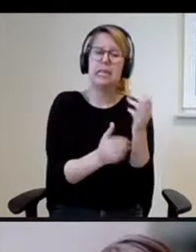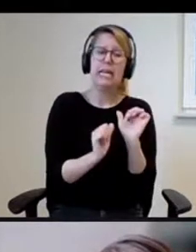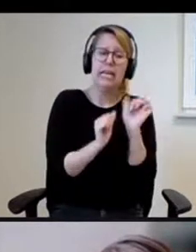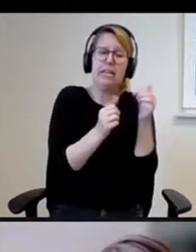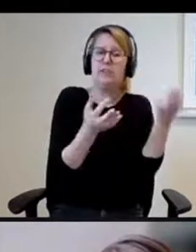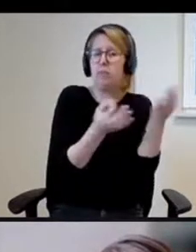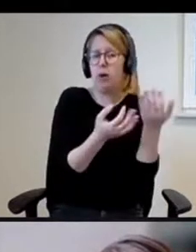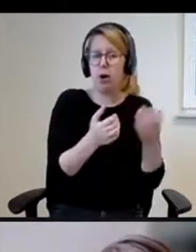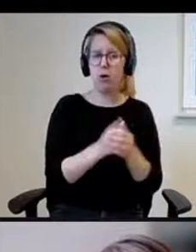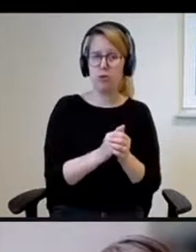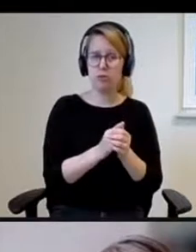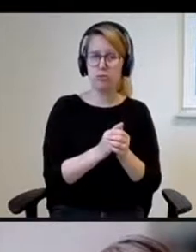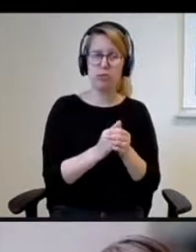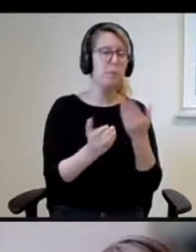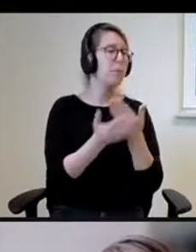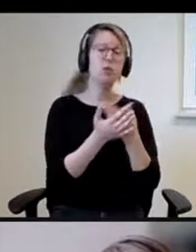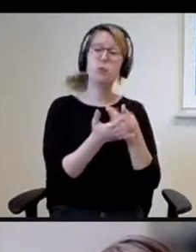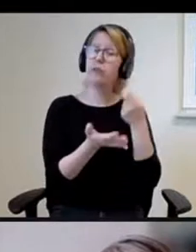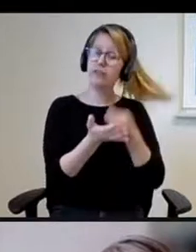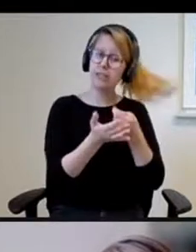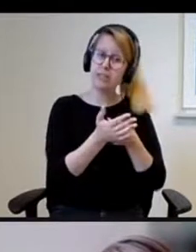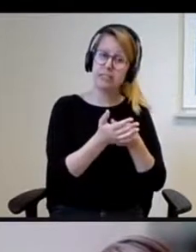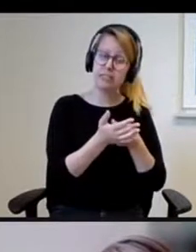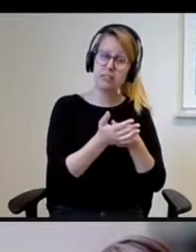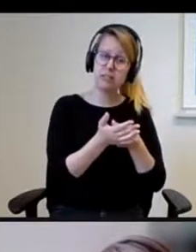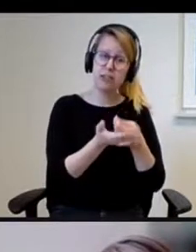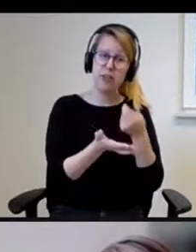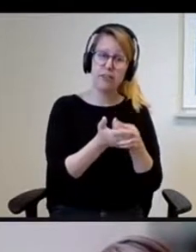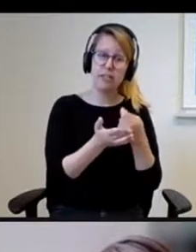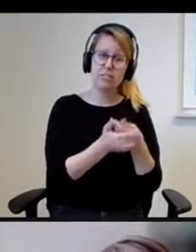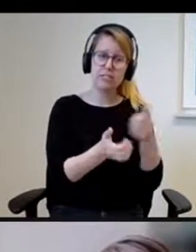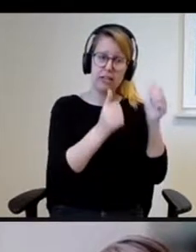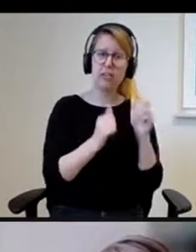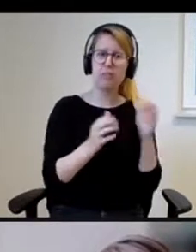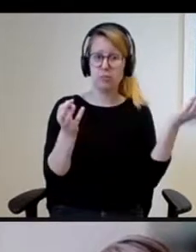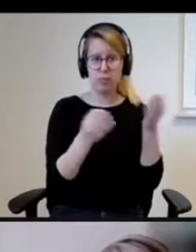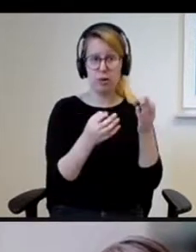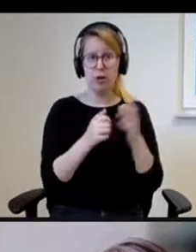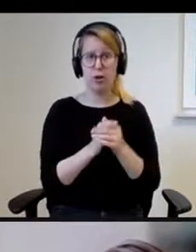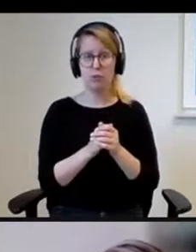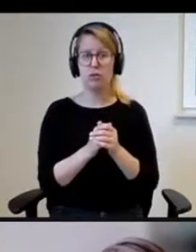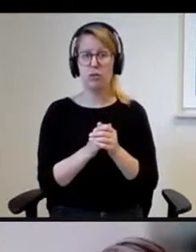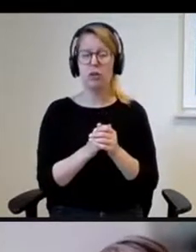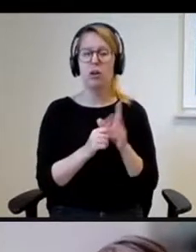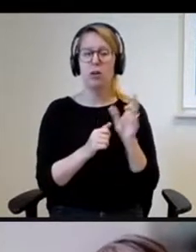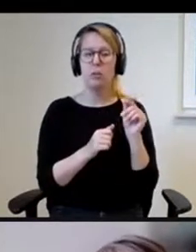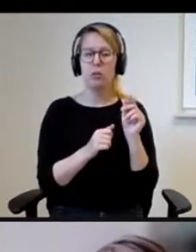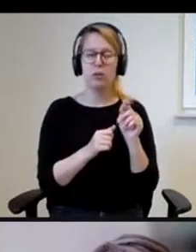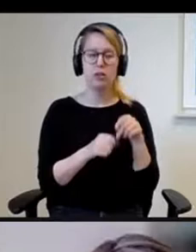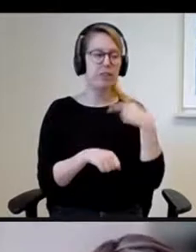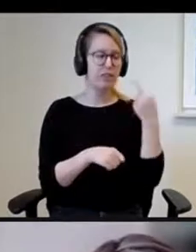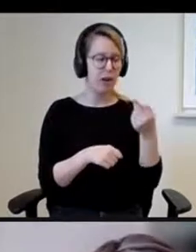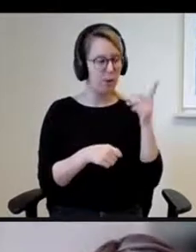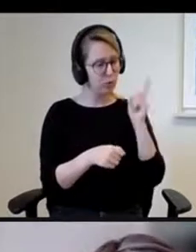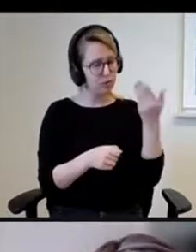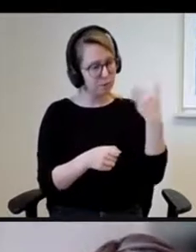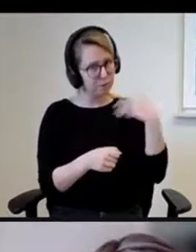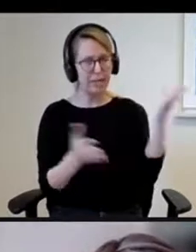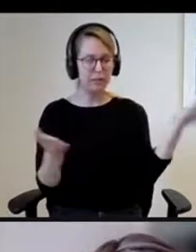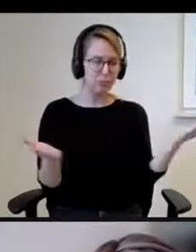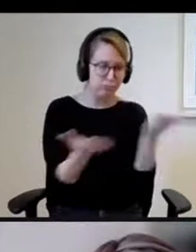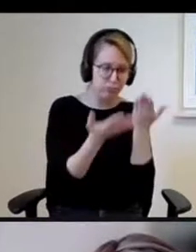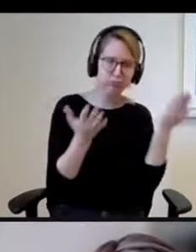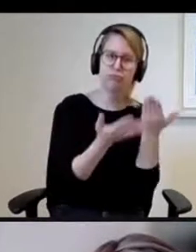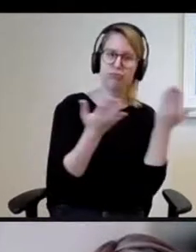finanzielle Hilfe, und die da auch Instrumente müssen mit an die Hand kriegen, für das autonom leben möglich ist. Ne?